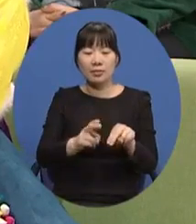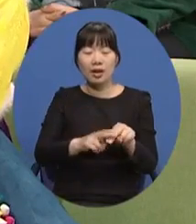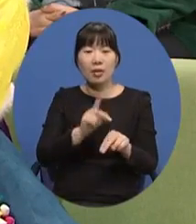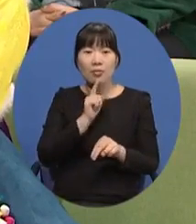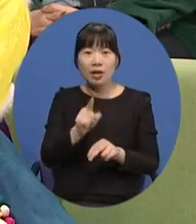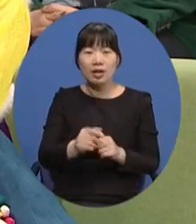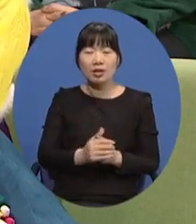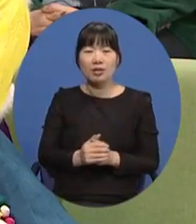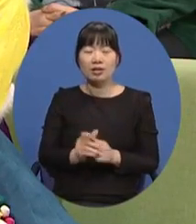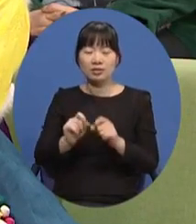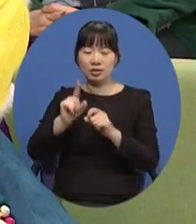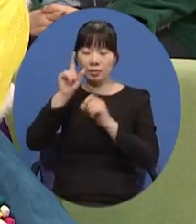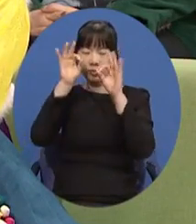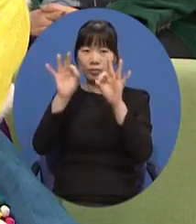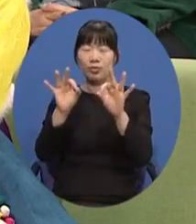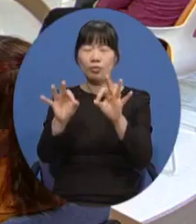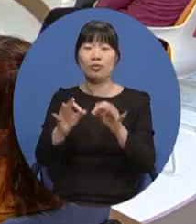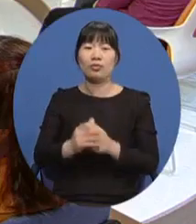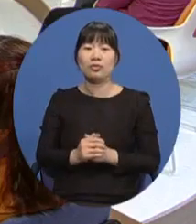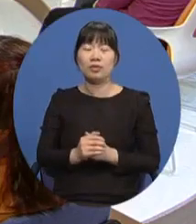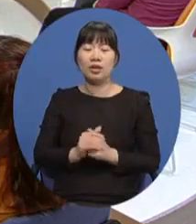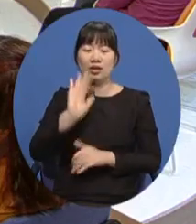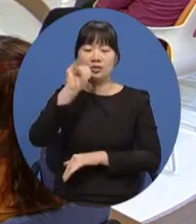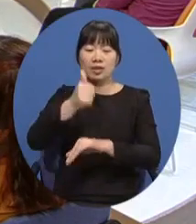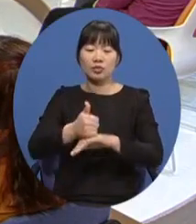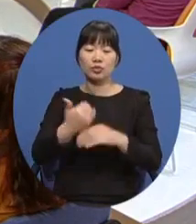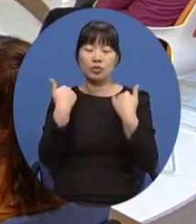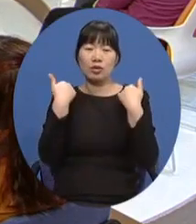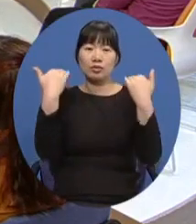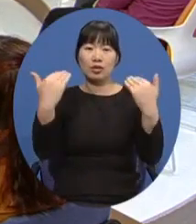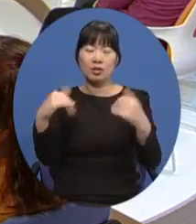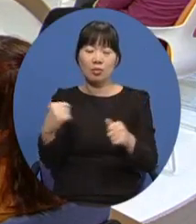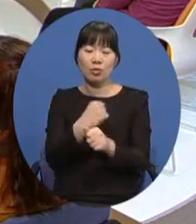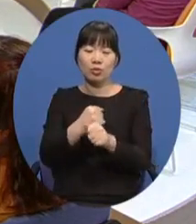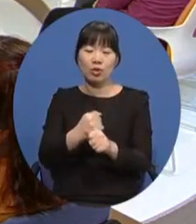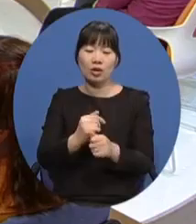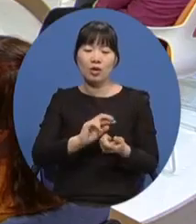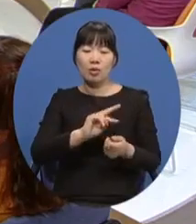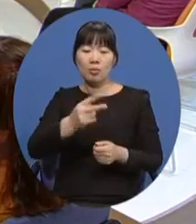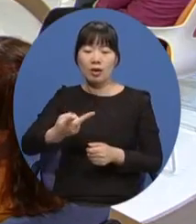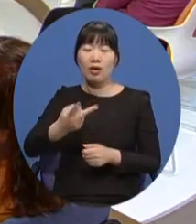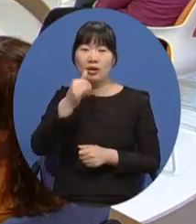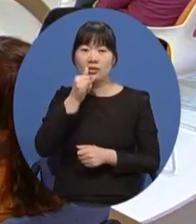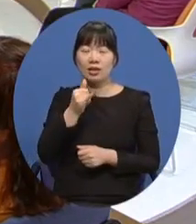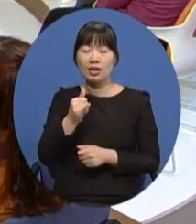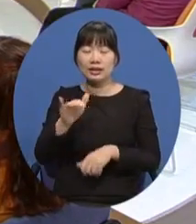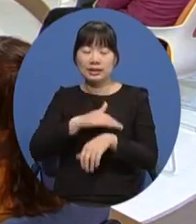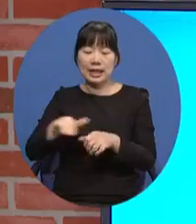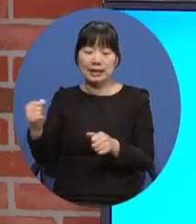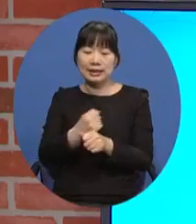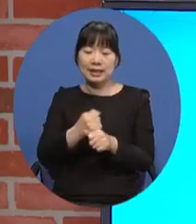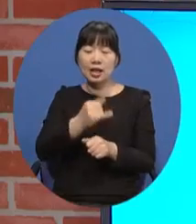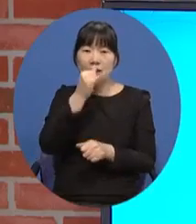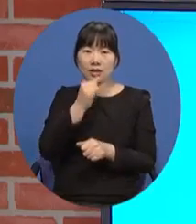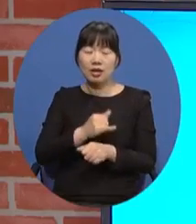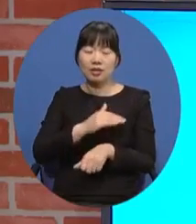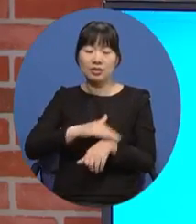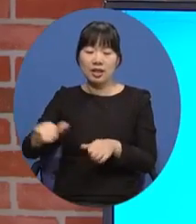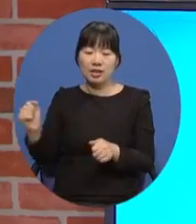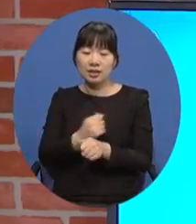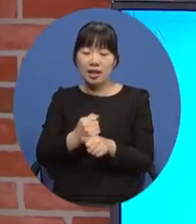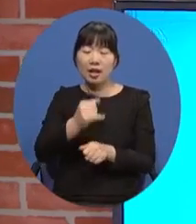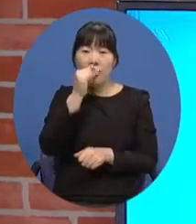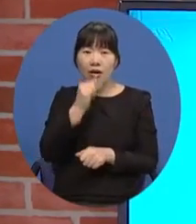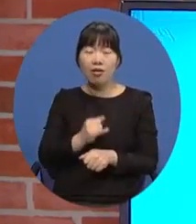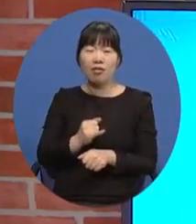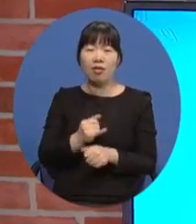이 대개 보면요, 이 나중에 커서 폭력적으로 된 아이가 있습니다. 잘 때린 아이가 있습니다. 이 잘 때린